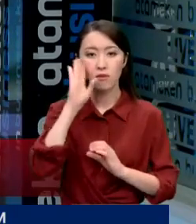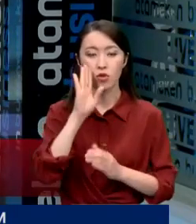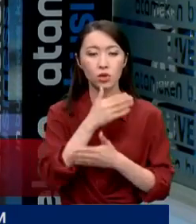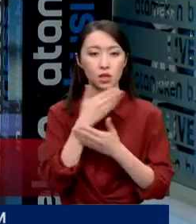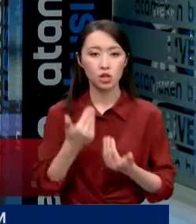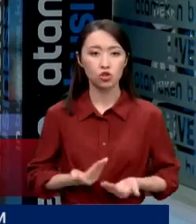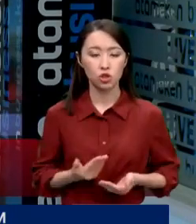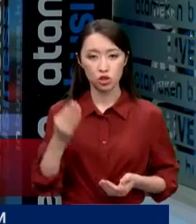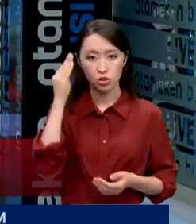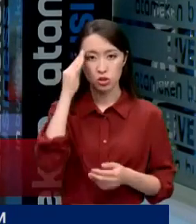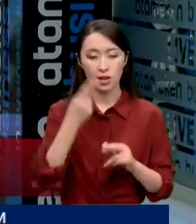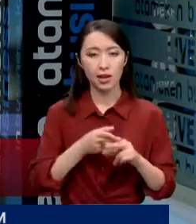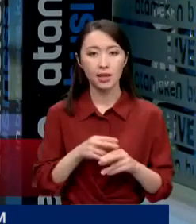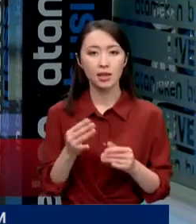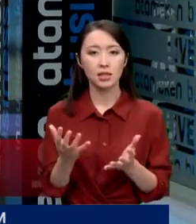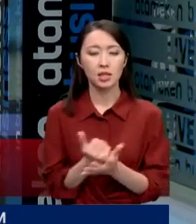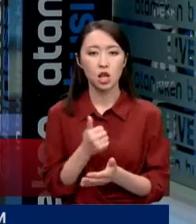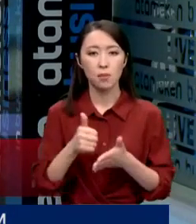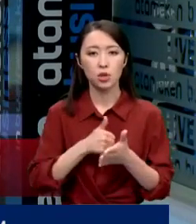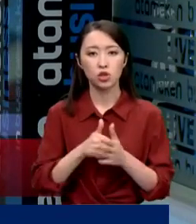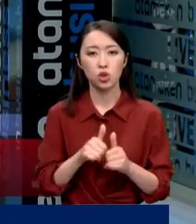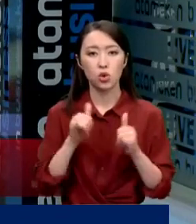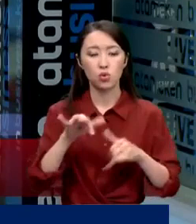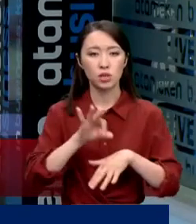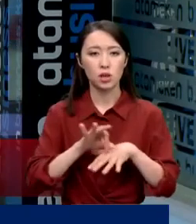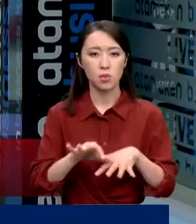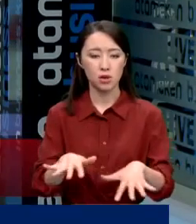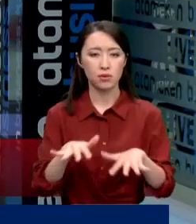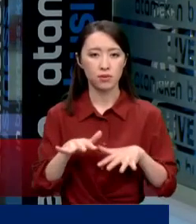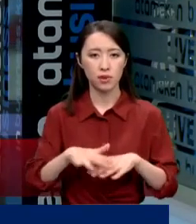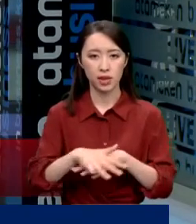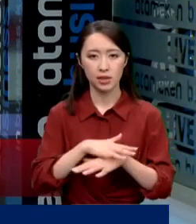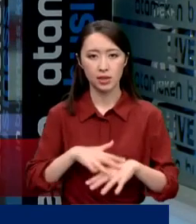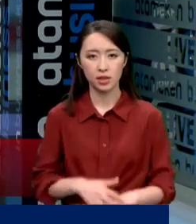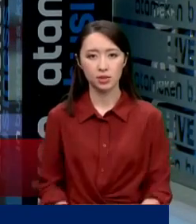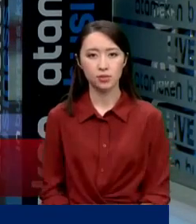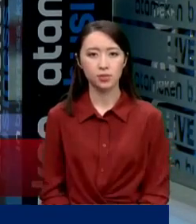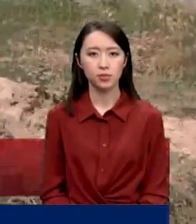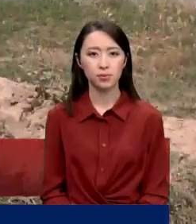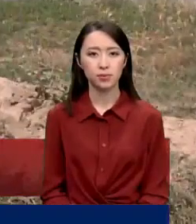Жители считают, что это и стало причиной роста заболеваний среди местного населения. Подробности.